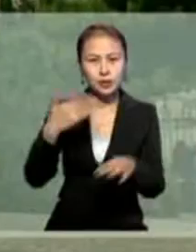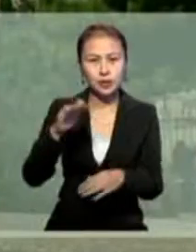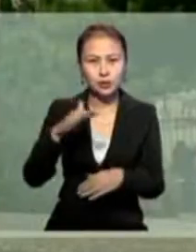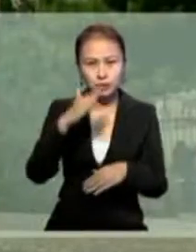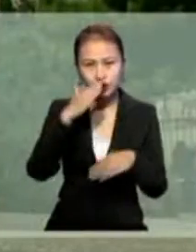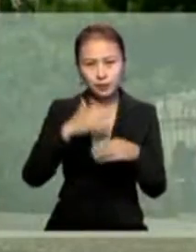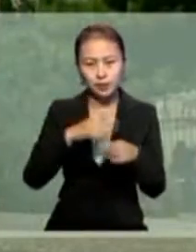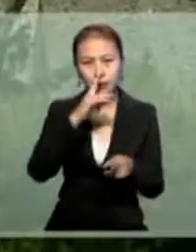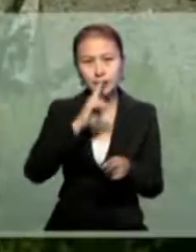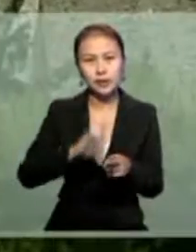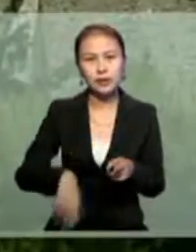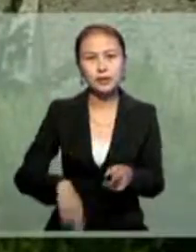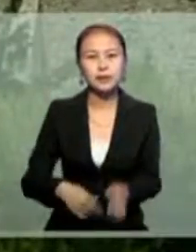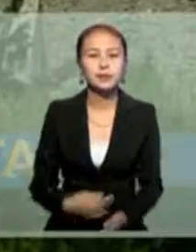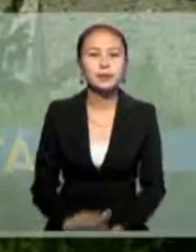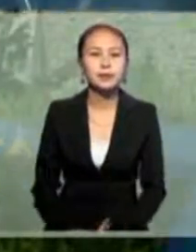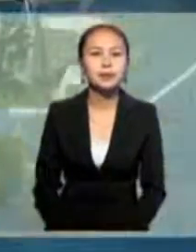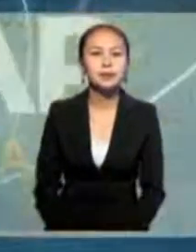турист жоғалтып отыр.